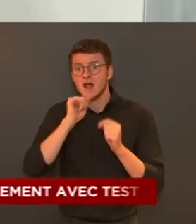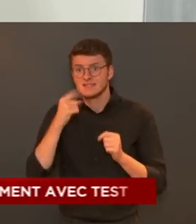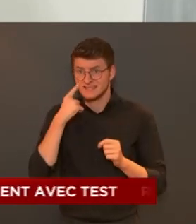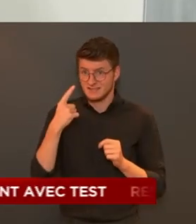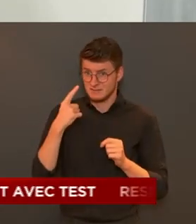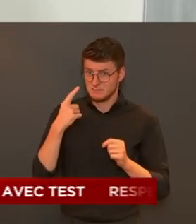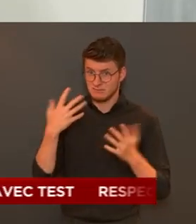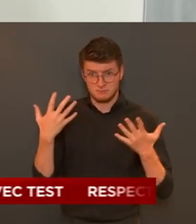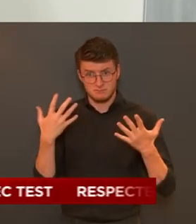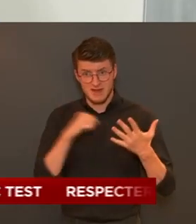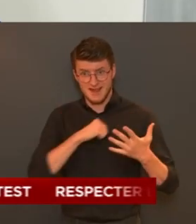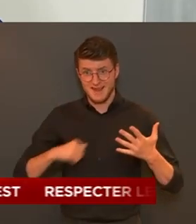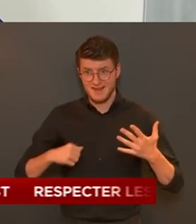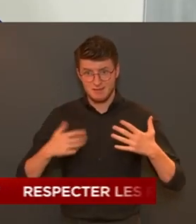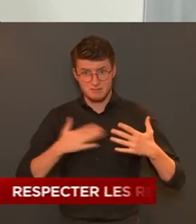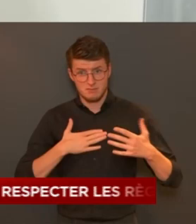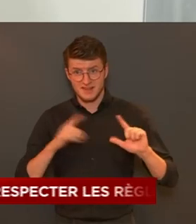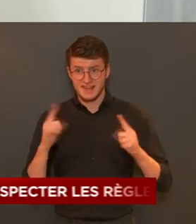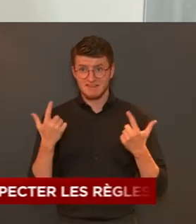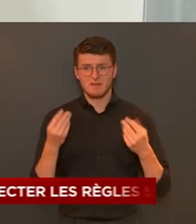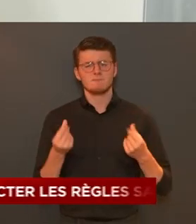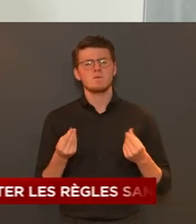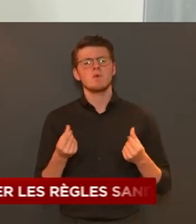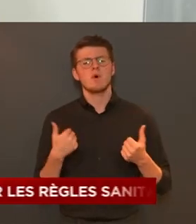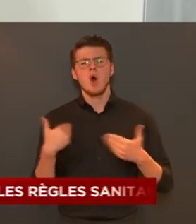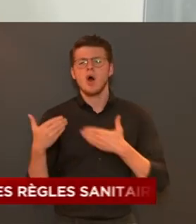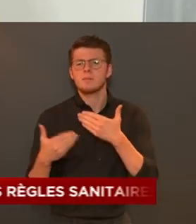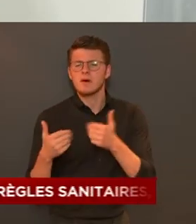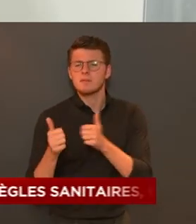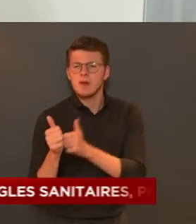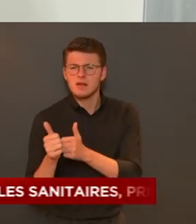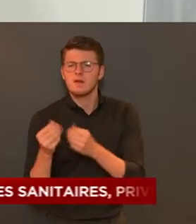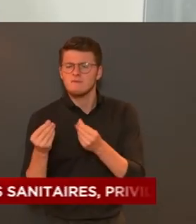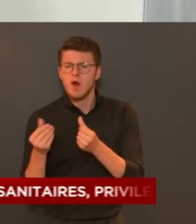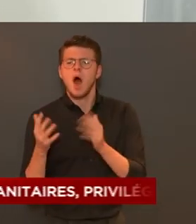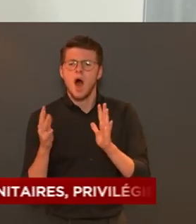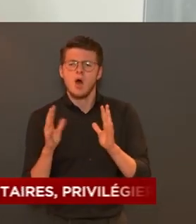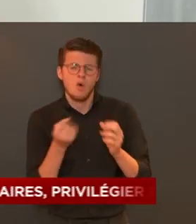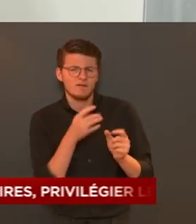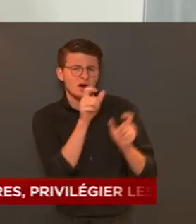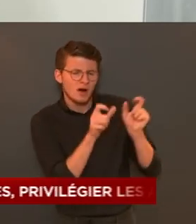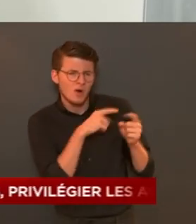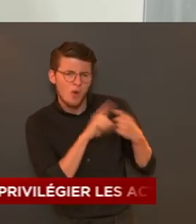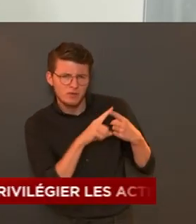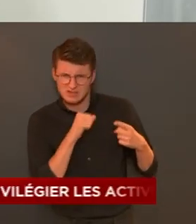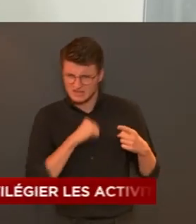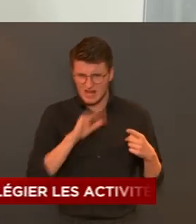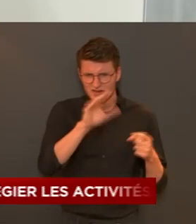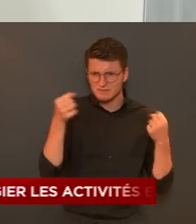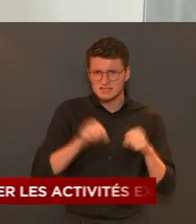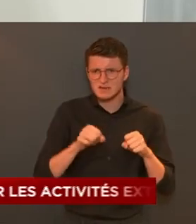Ce baromètre sera puissant. Ce baromètre dira autant de contacts